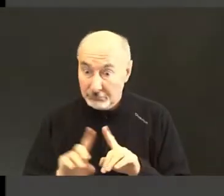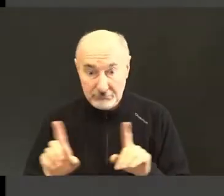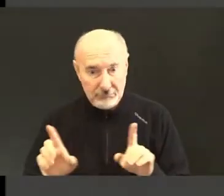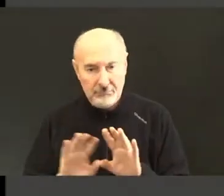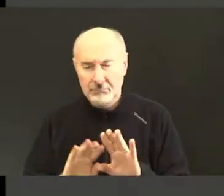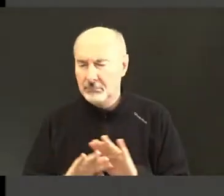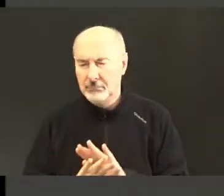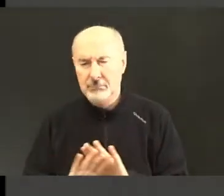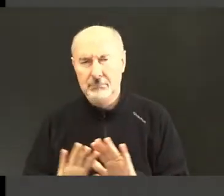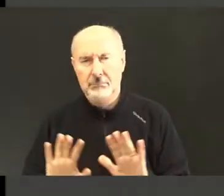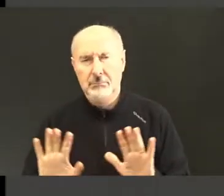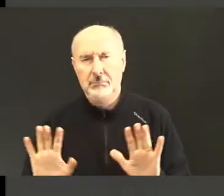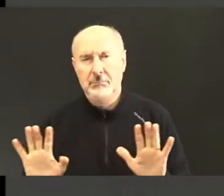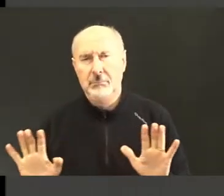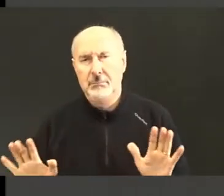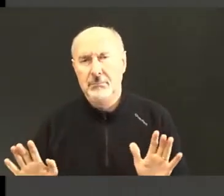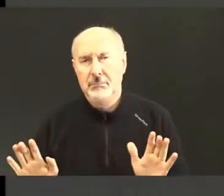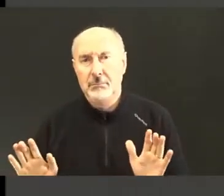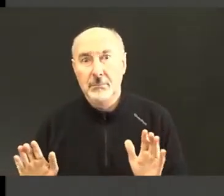di incongruenza.